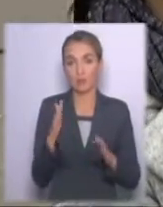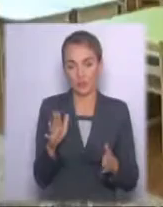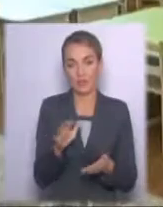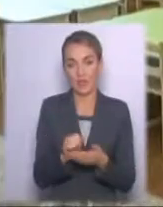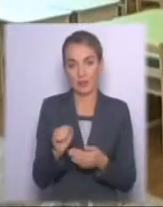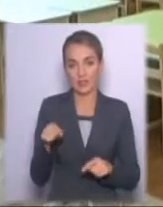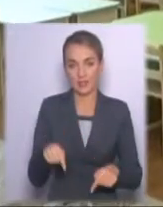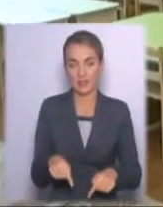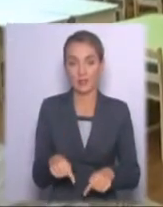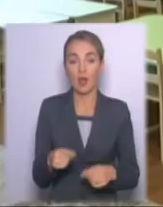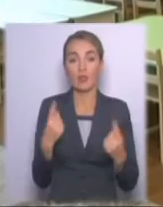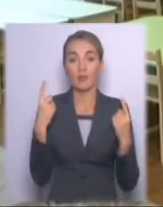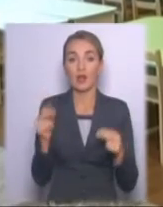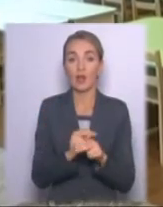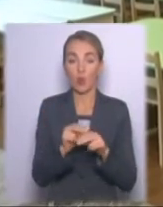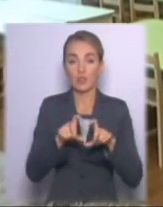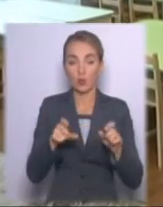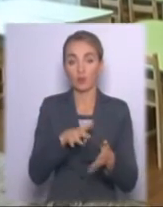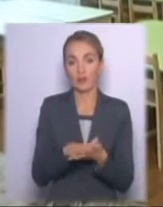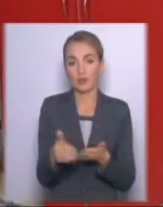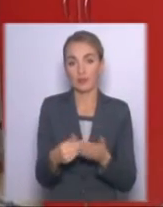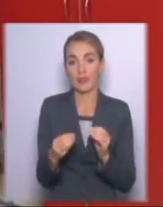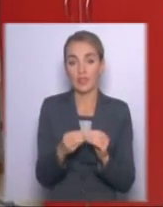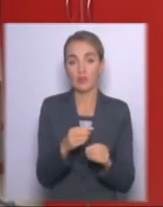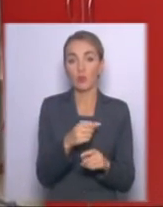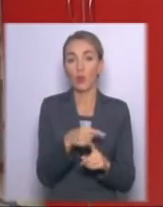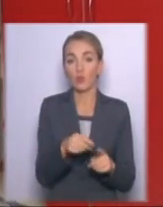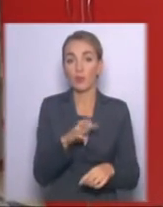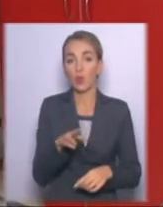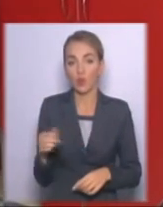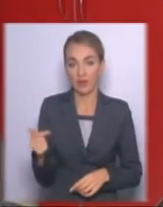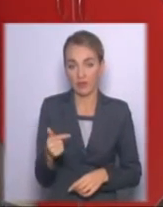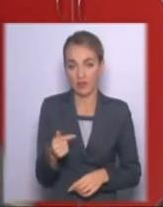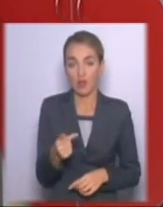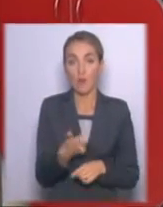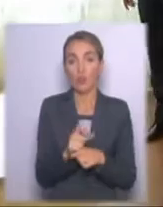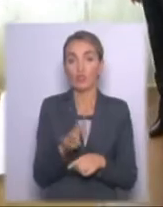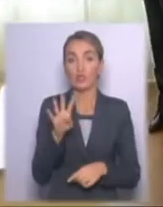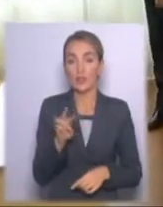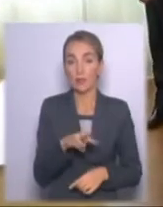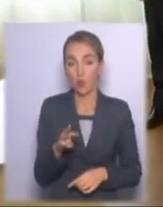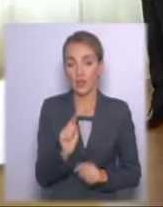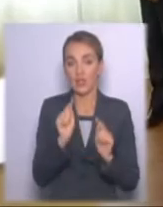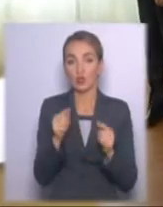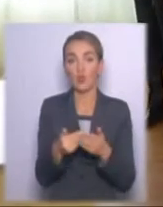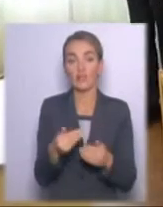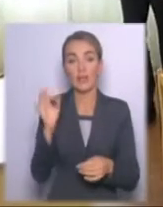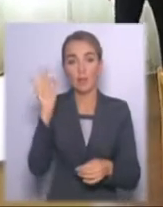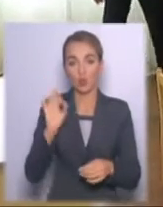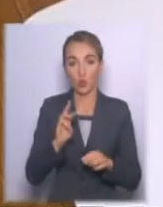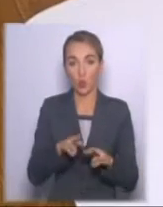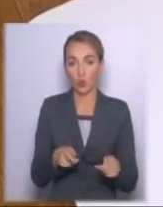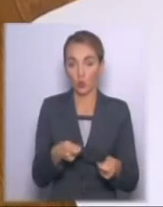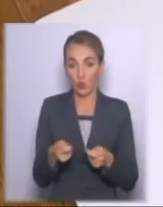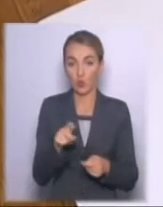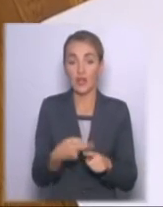займатися тут. На капітальний ремонт закладу витратили майже 10,5 мільйонів гривень. З них понад 4 мільйони надійшло від німецького уряду. За